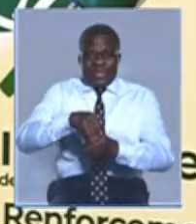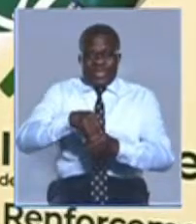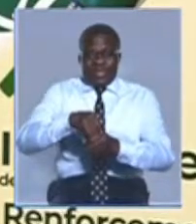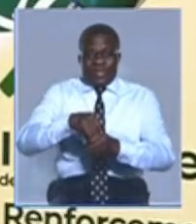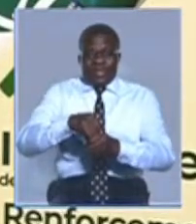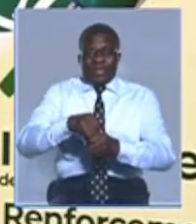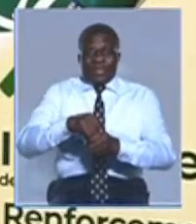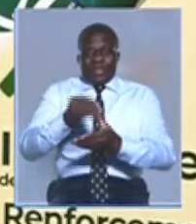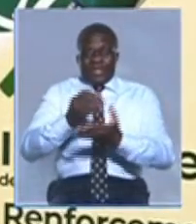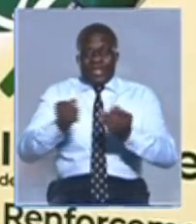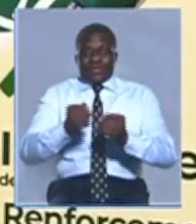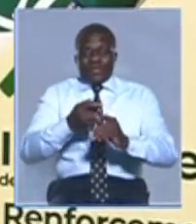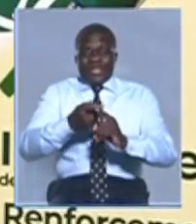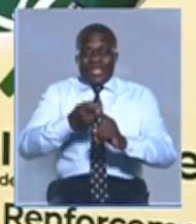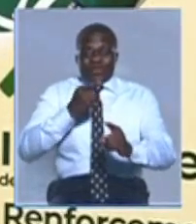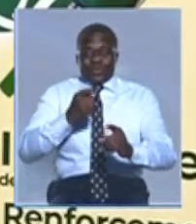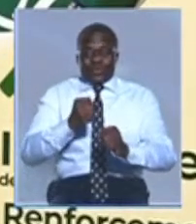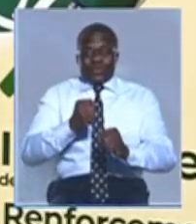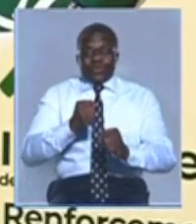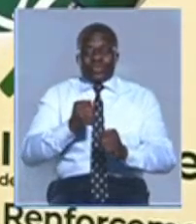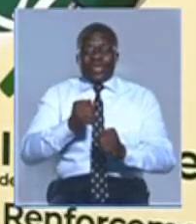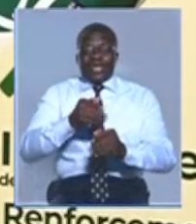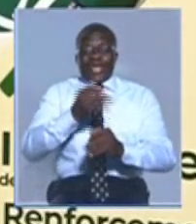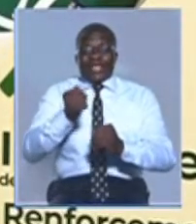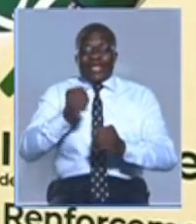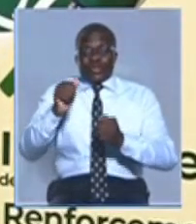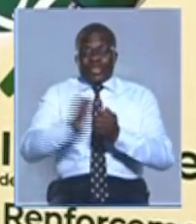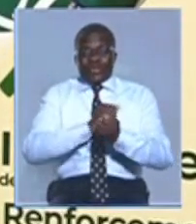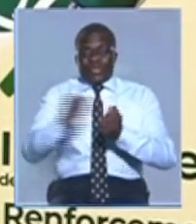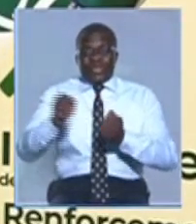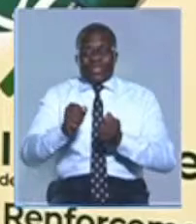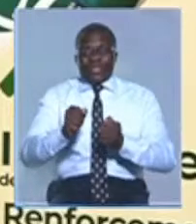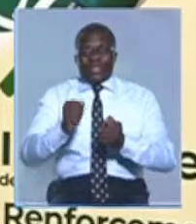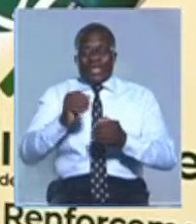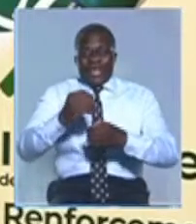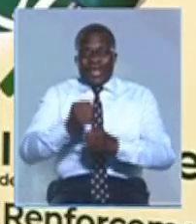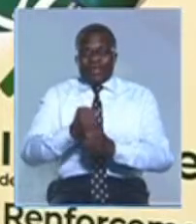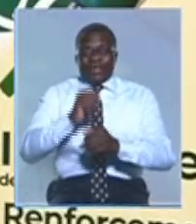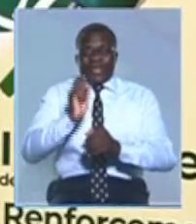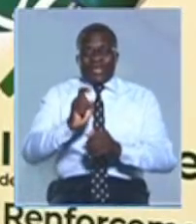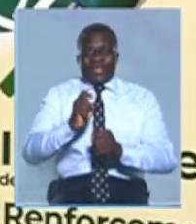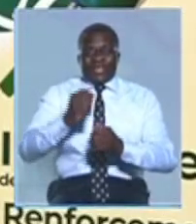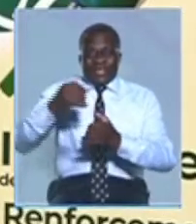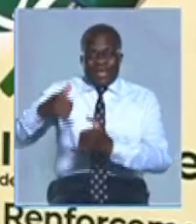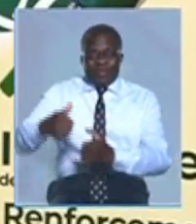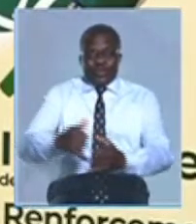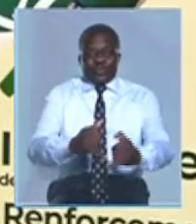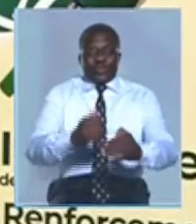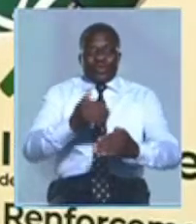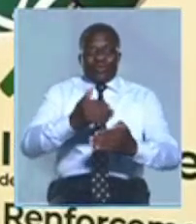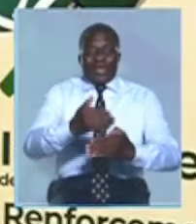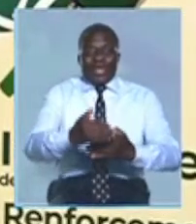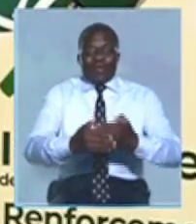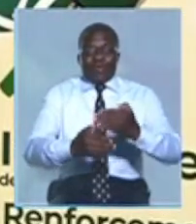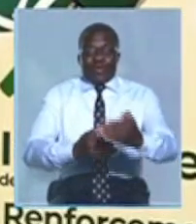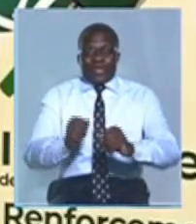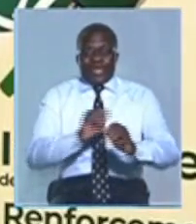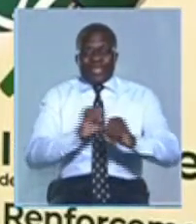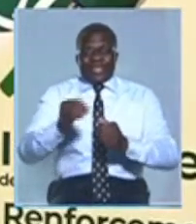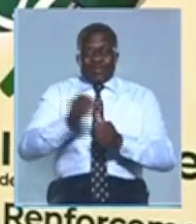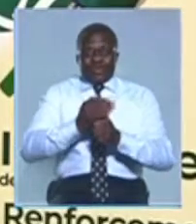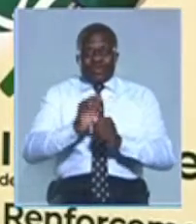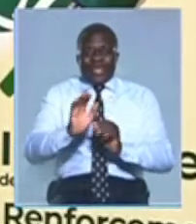les inventaires des sources et des puits d'émission et les inventaires nécessaires pour suivre les progrès des actions